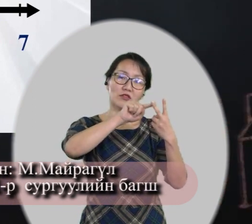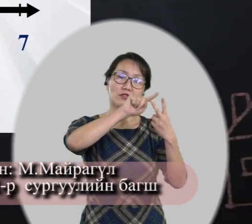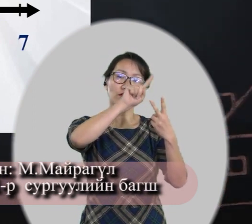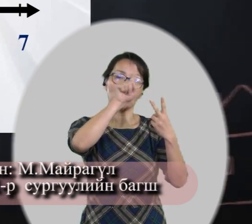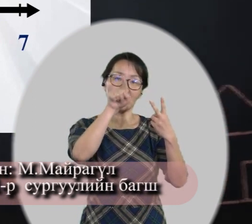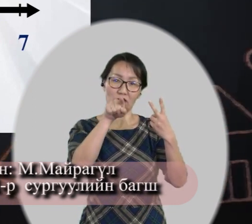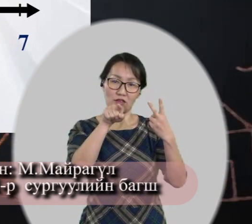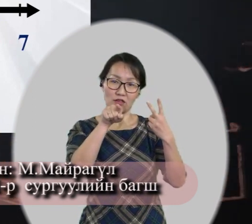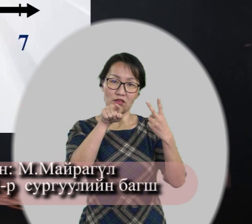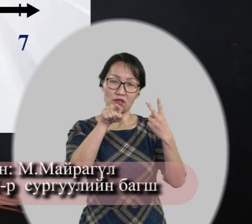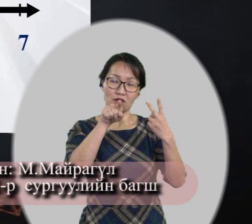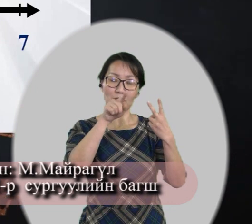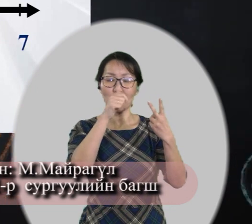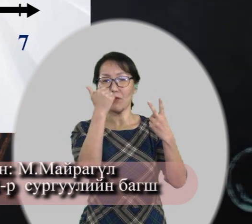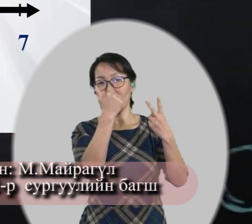1,